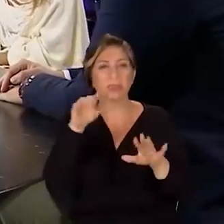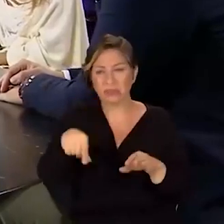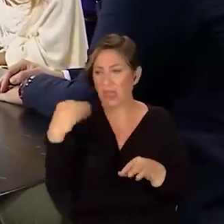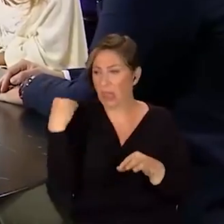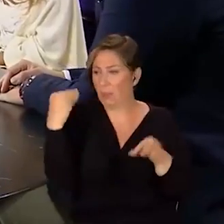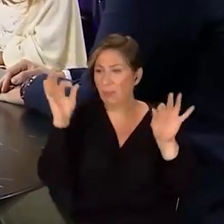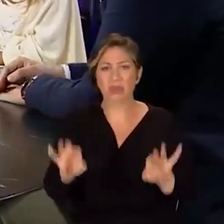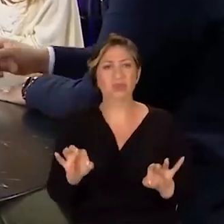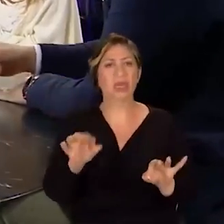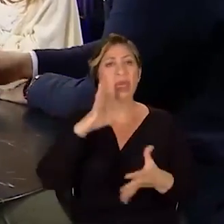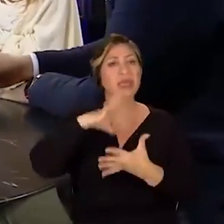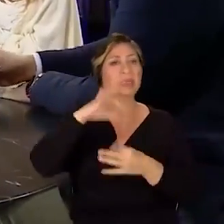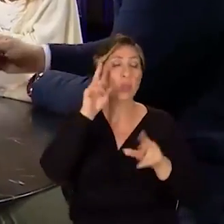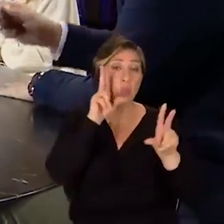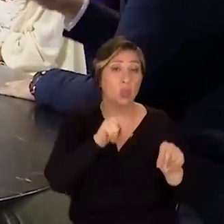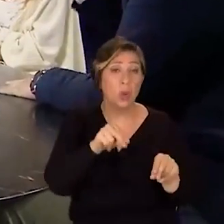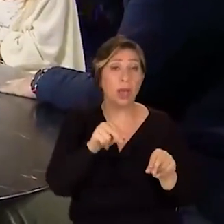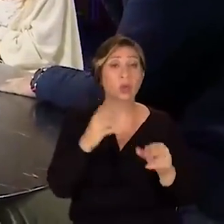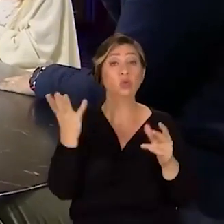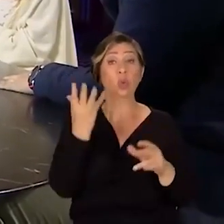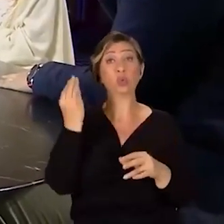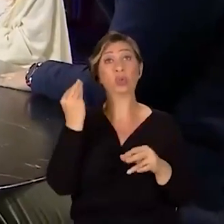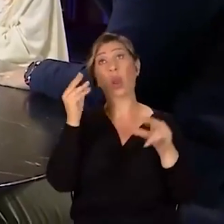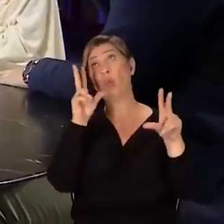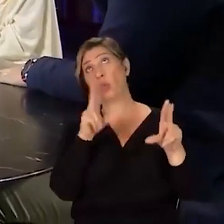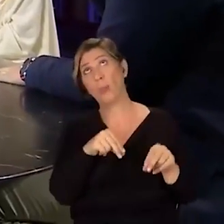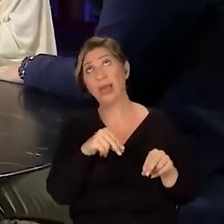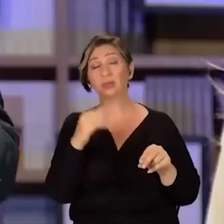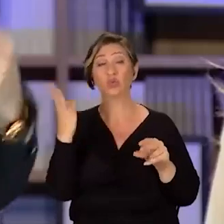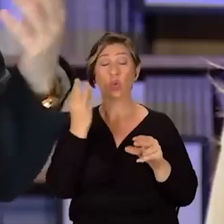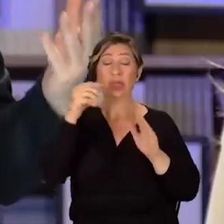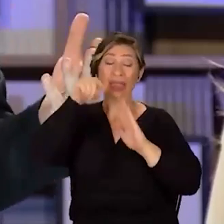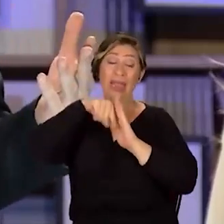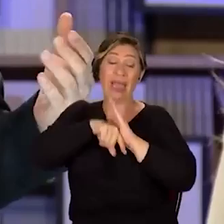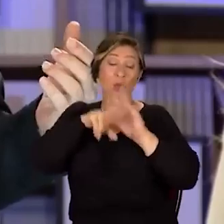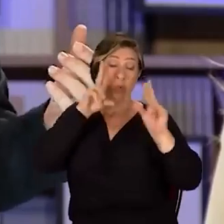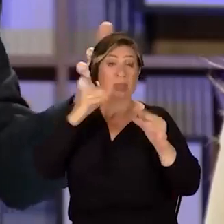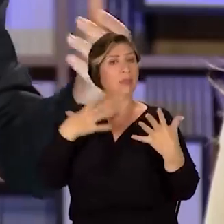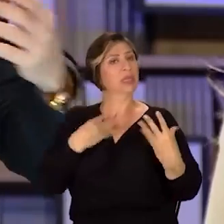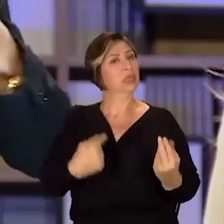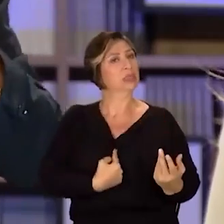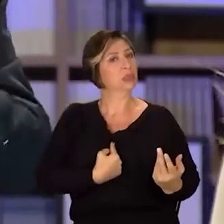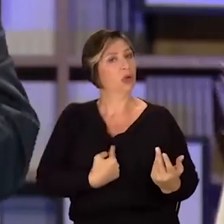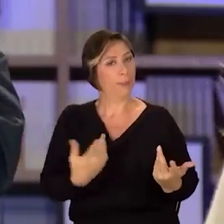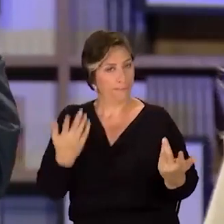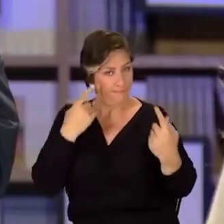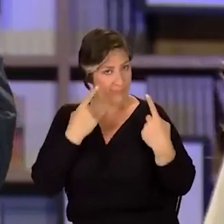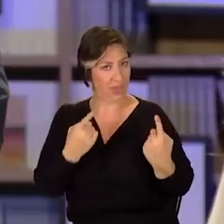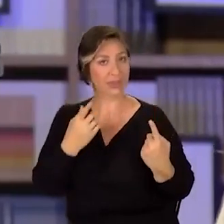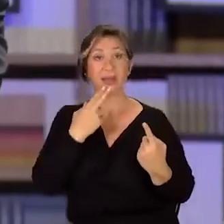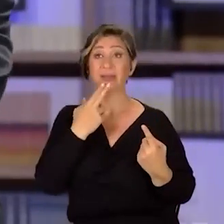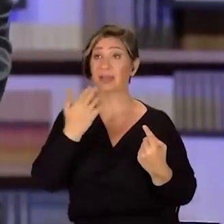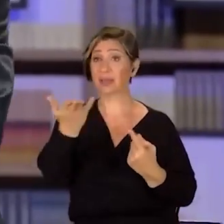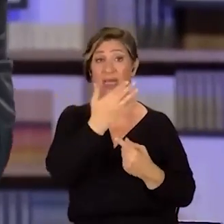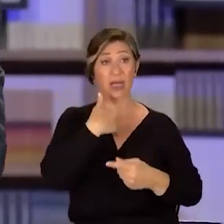Çünkü zaten insanlar uyurlar. Çok güzel uyumak, çok derin uyudum, kendimi çok iyi hissediyorum. Bak kadınlarda çok